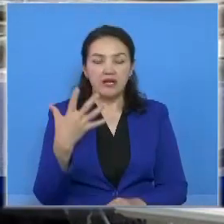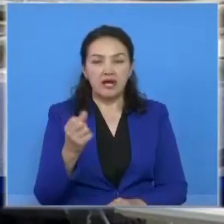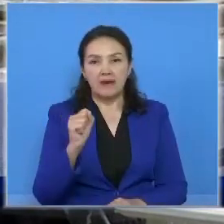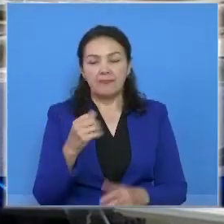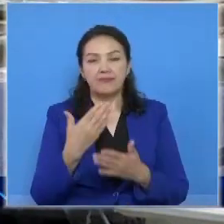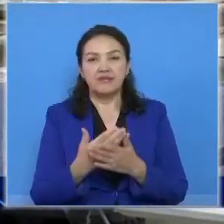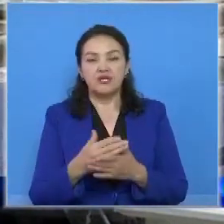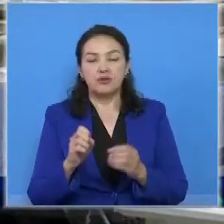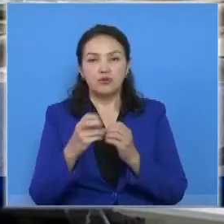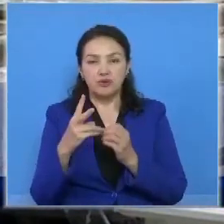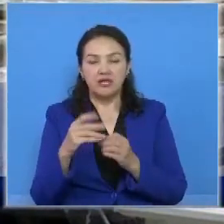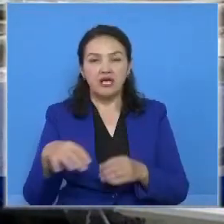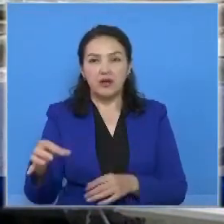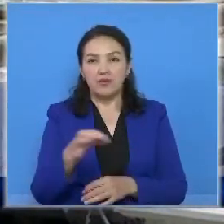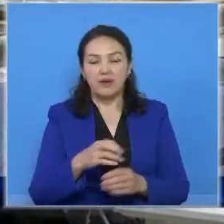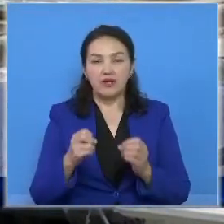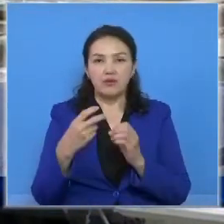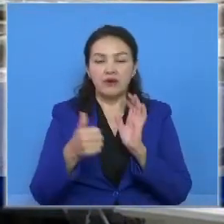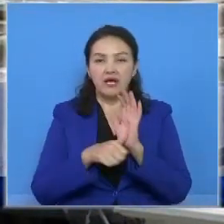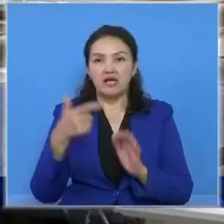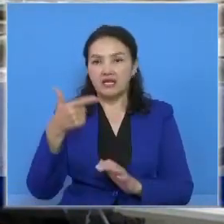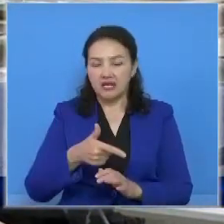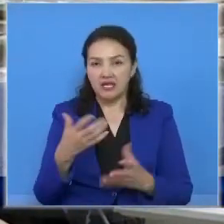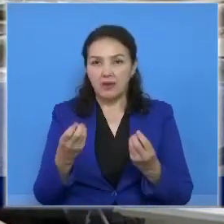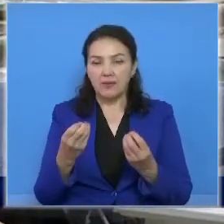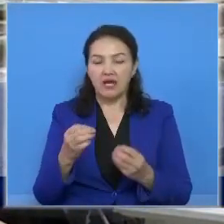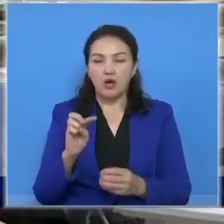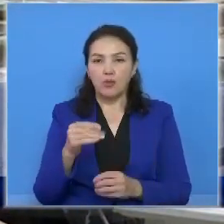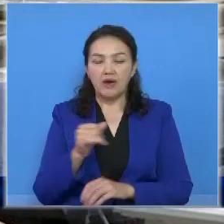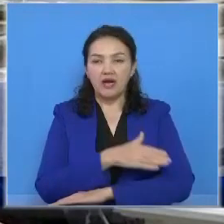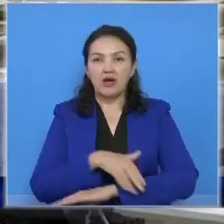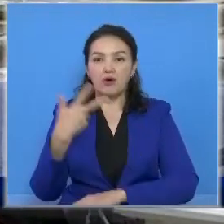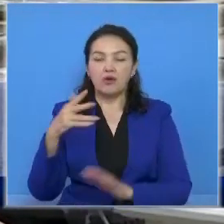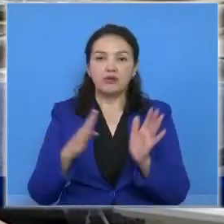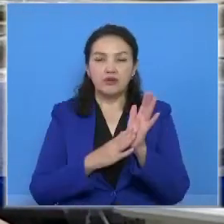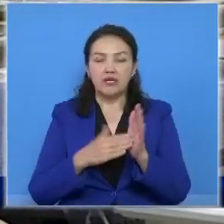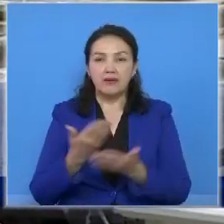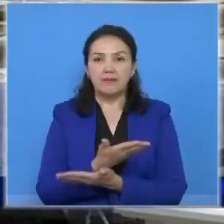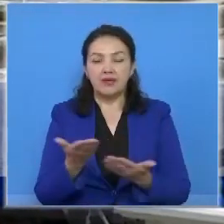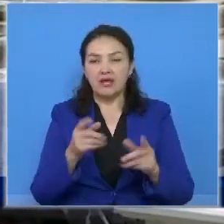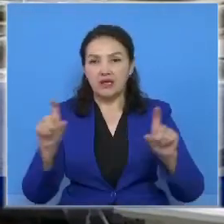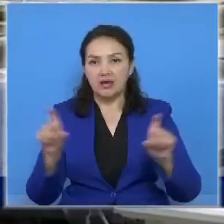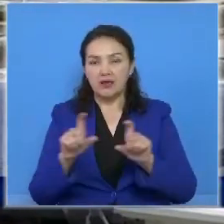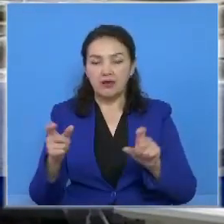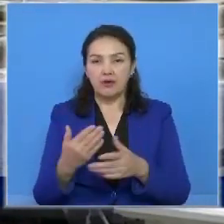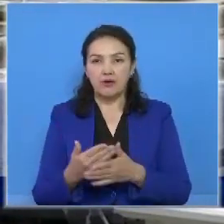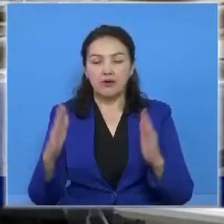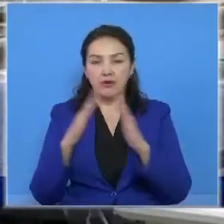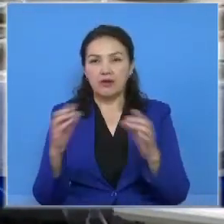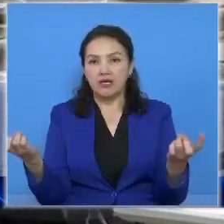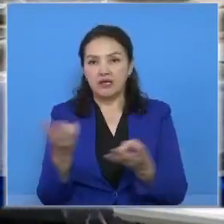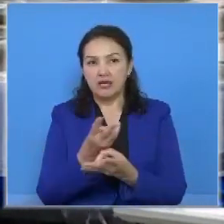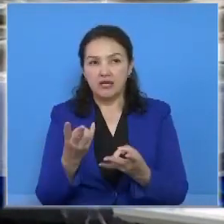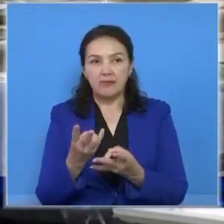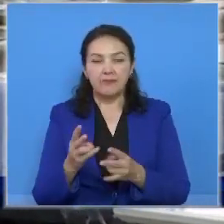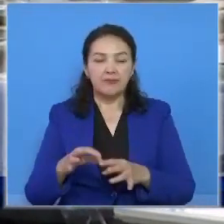де 12-ші шағын мультик ауданы 16-ғы, және де Ғазиза Жұбанова 39. Сіздер біздің дүкендерімізден үйге керекті және